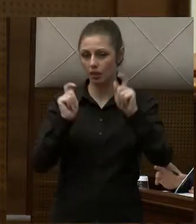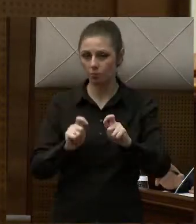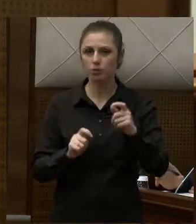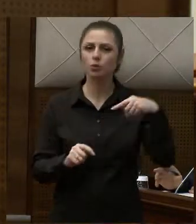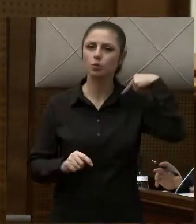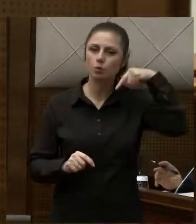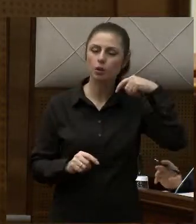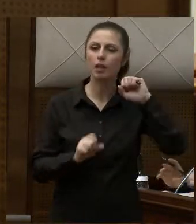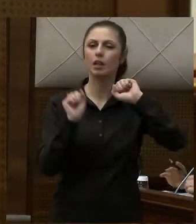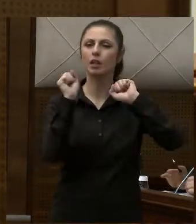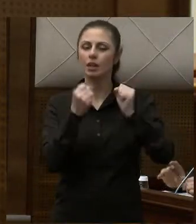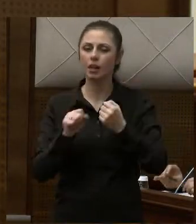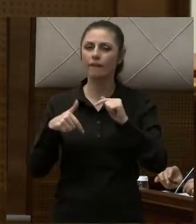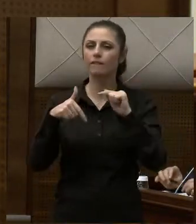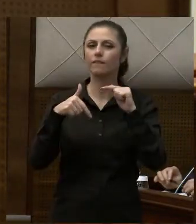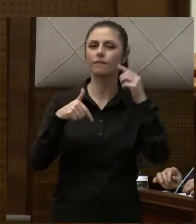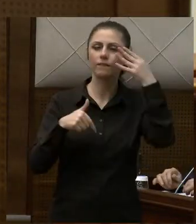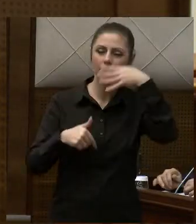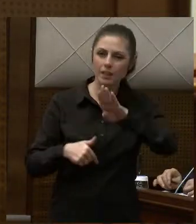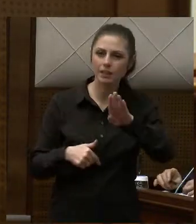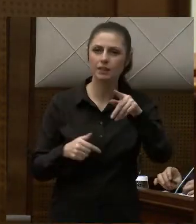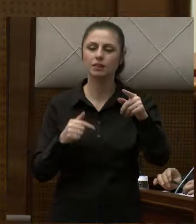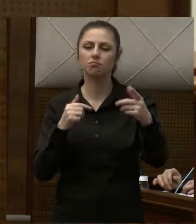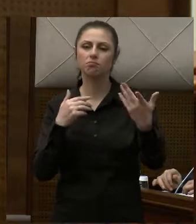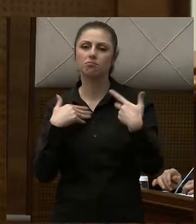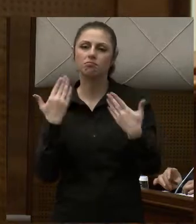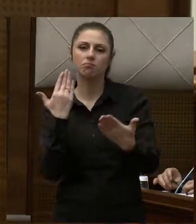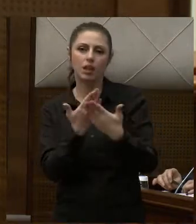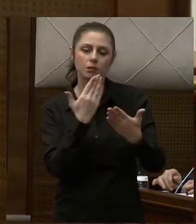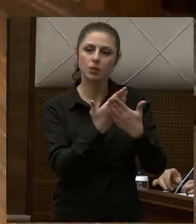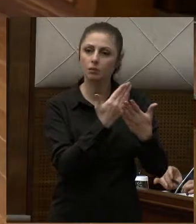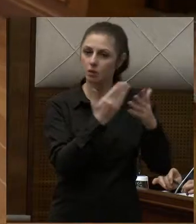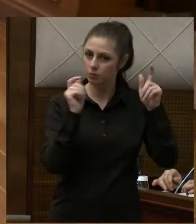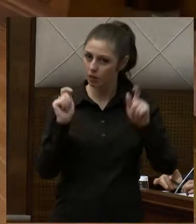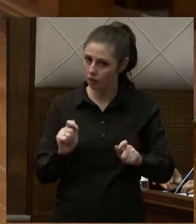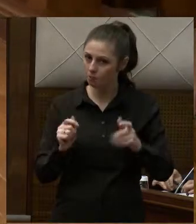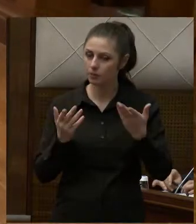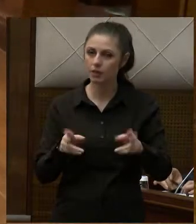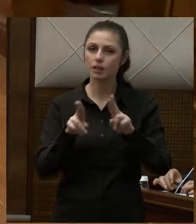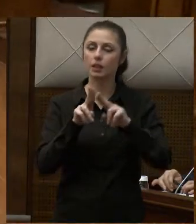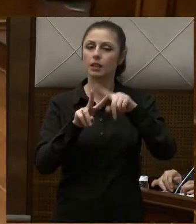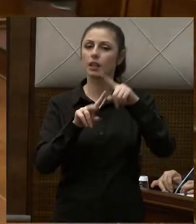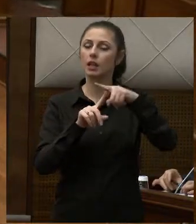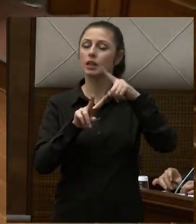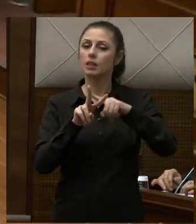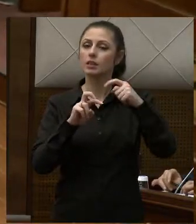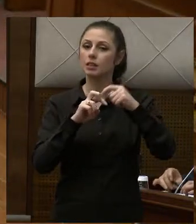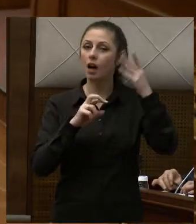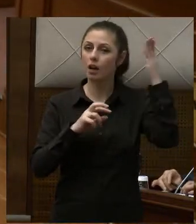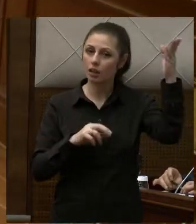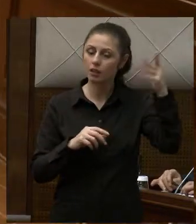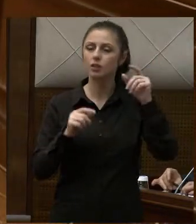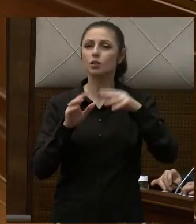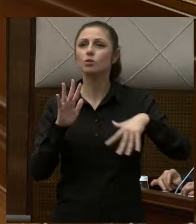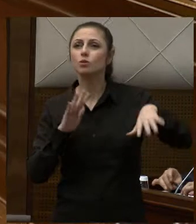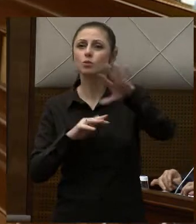Suriye, Irak, Filistin'le yakından ilgilendik. Katar'da, Kudüs'te mazlum ve mağdurun yanında olarak tüm